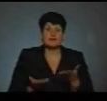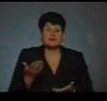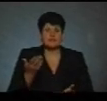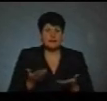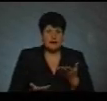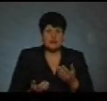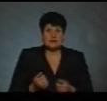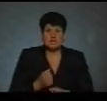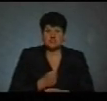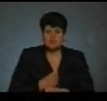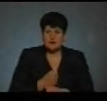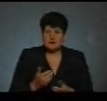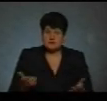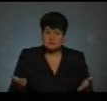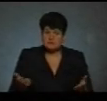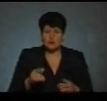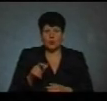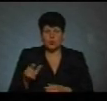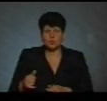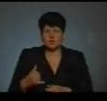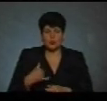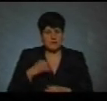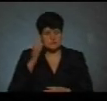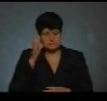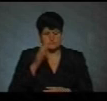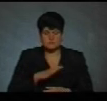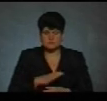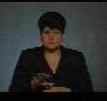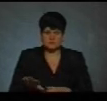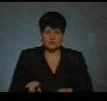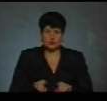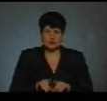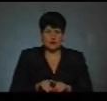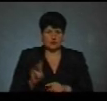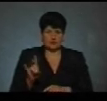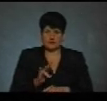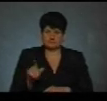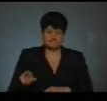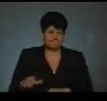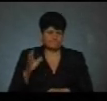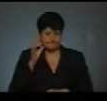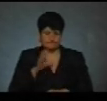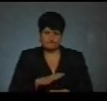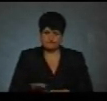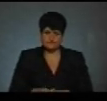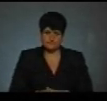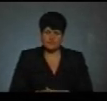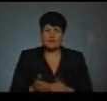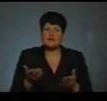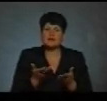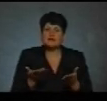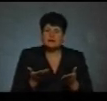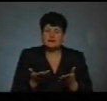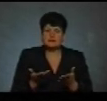на жаль, люди нас не дослухались, так само, як і духовенство. Скажіть, будь ласка, які